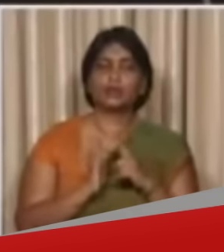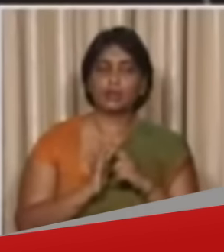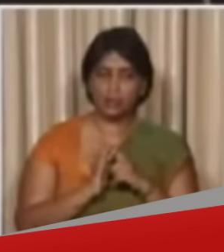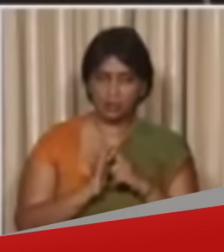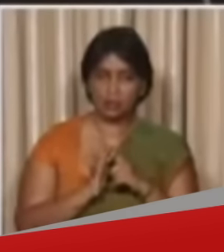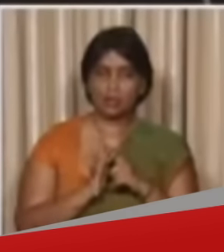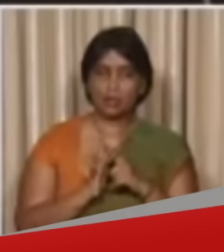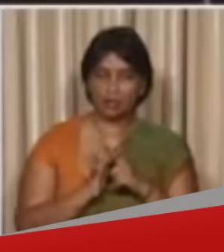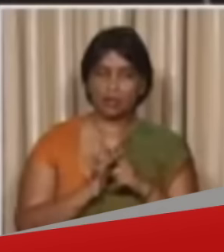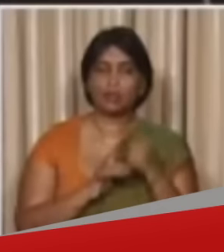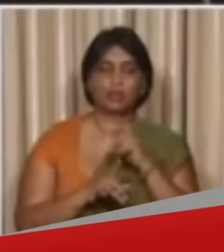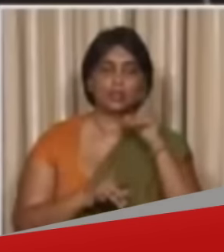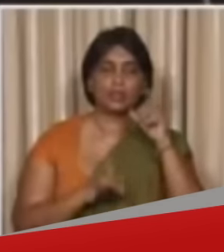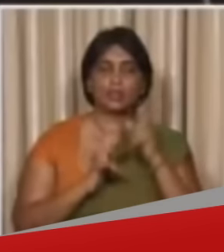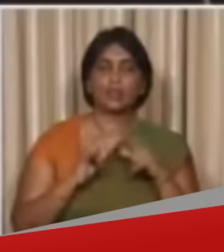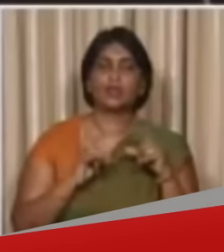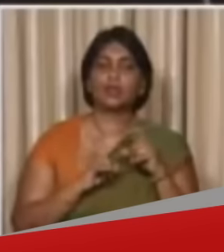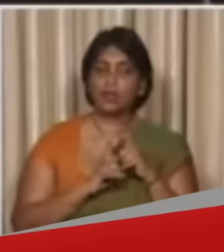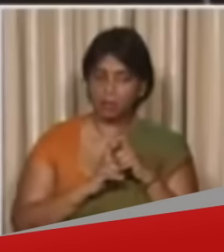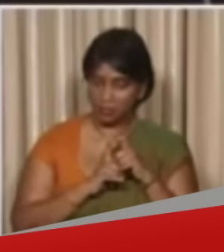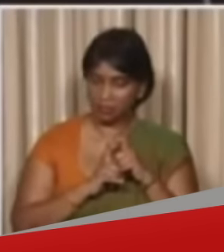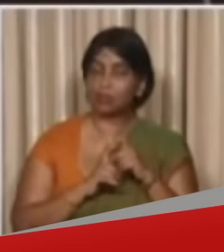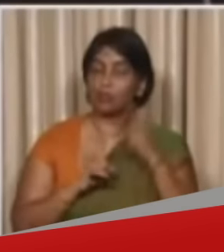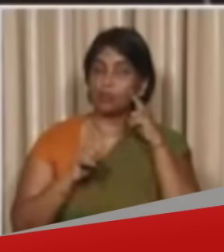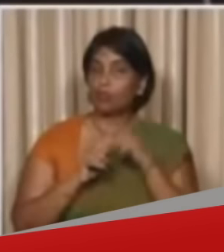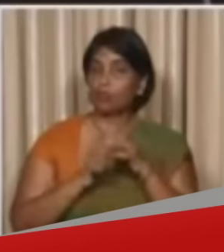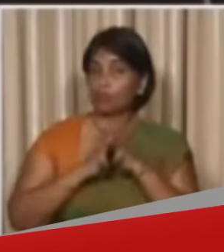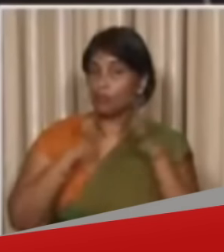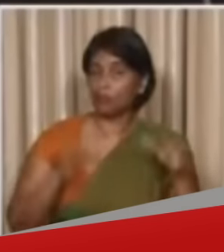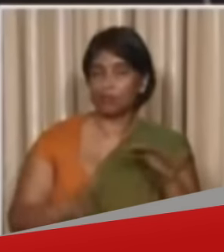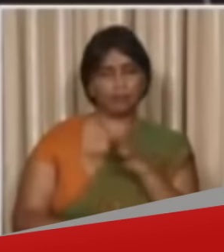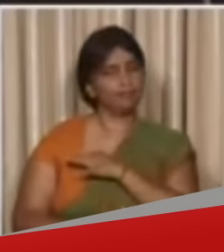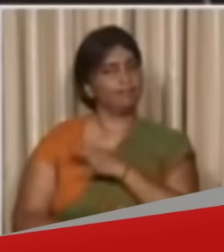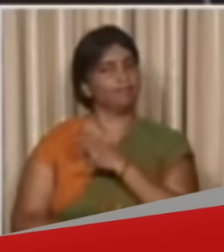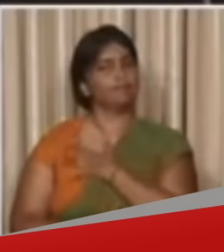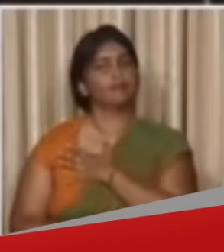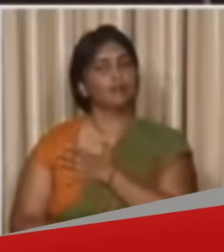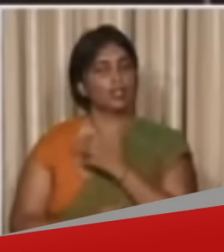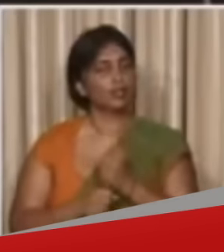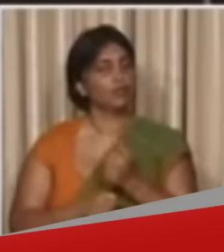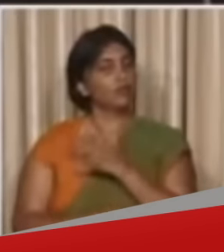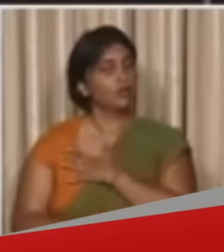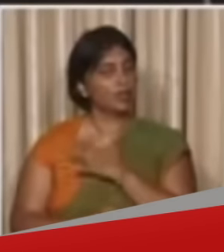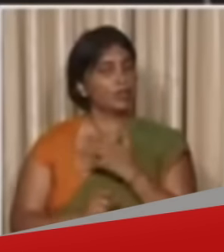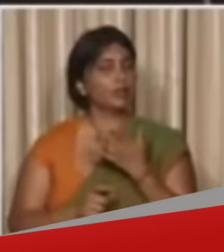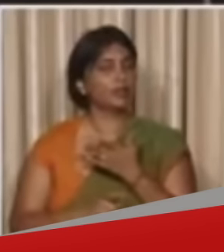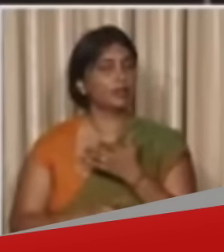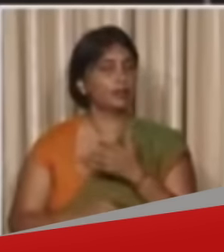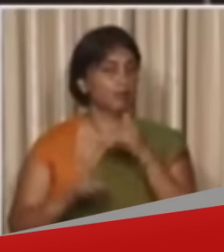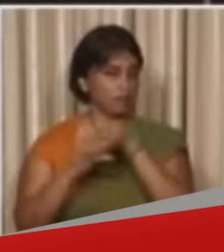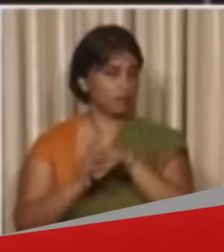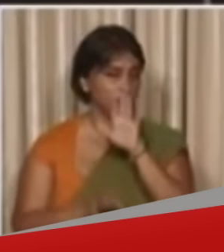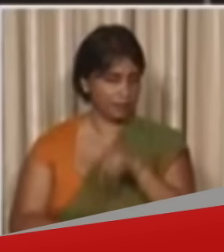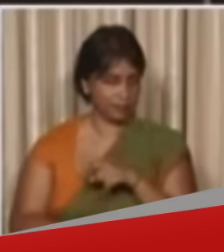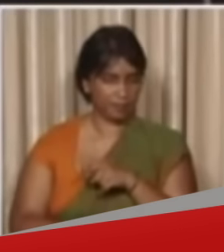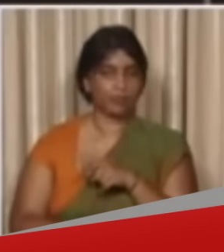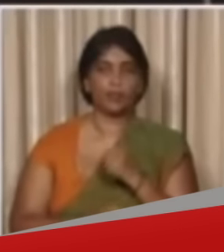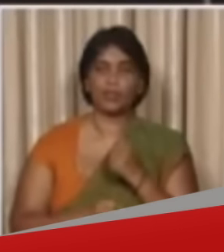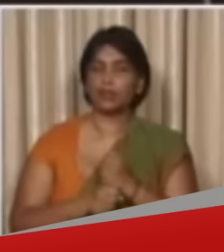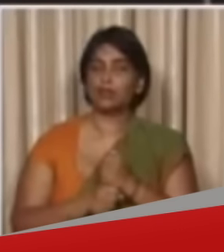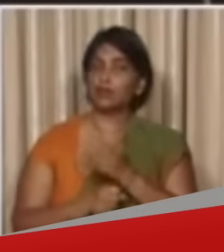වගේම CID එක සම්බන්ධවත් විශාල වෛරයක් ගෝඨාභය රාජපක්ෂ තුල ඇති වෙලා තිබුණා.